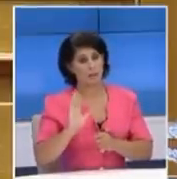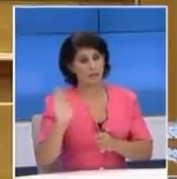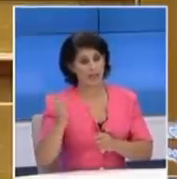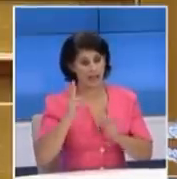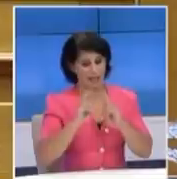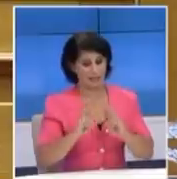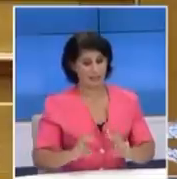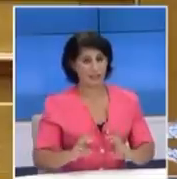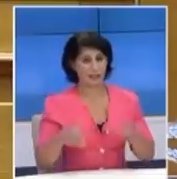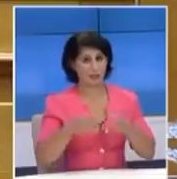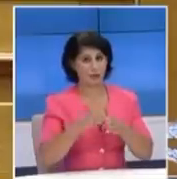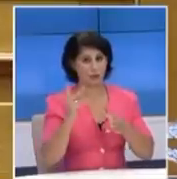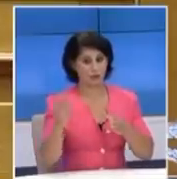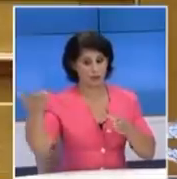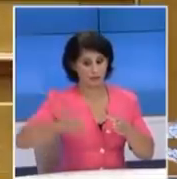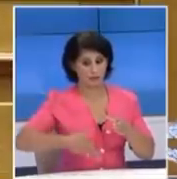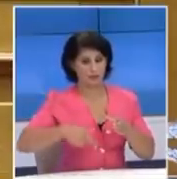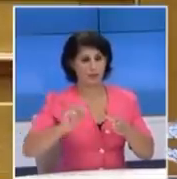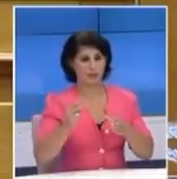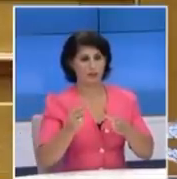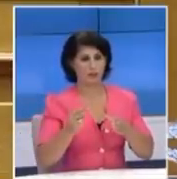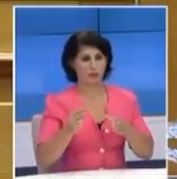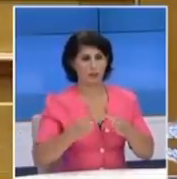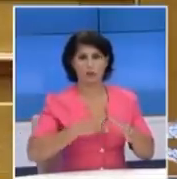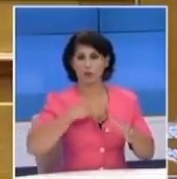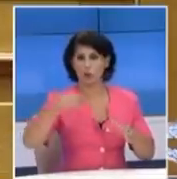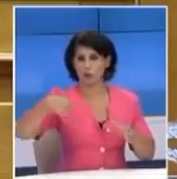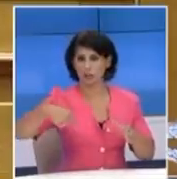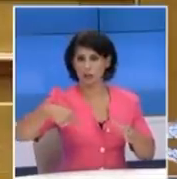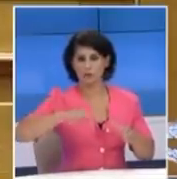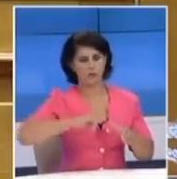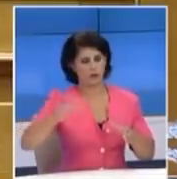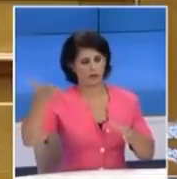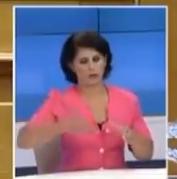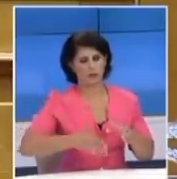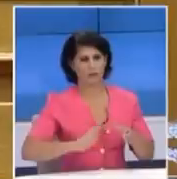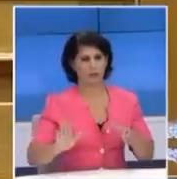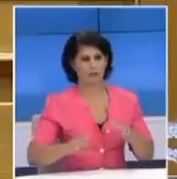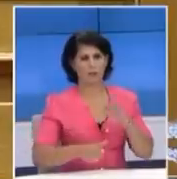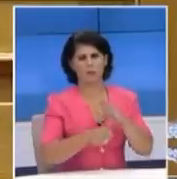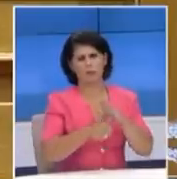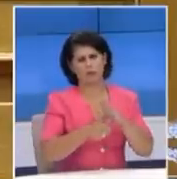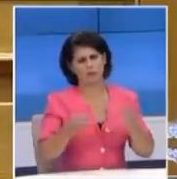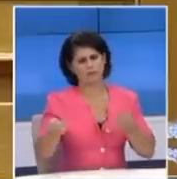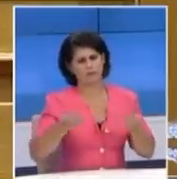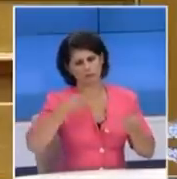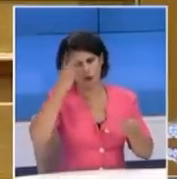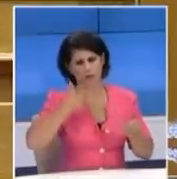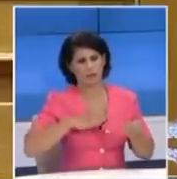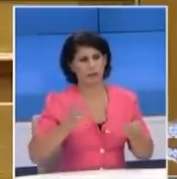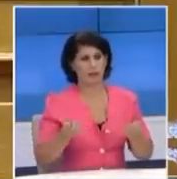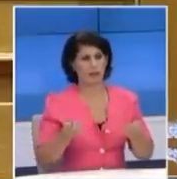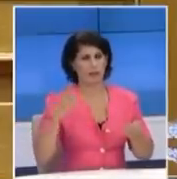την Εξεταστική Επιτροπή για τον Κοτζιά την φέρνατε στη Βουλή, γιατί ο κ. Τασούλας είναι εδώ, δεν την φέρνει ποτέ ο κ. Τασούλας, πρόεδρος, ό,τι θέλει κανένας κι αλλιώς.